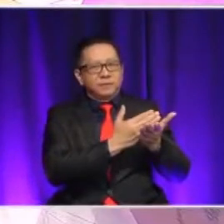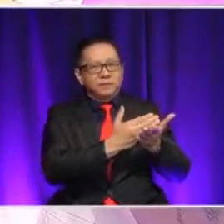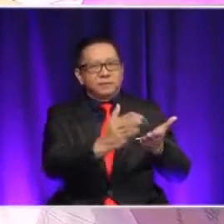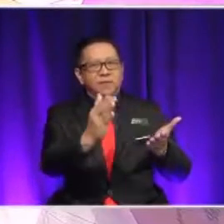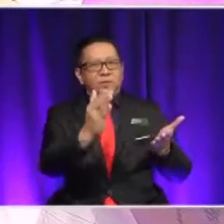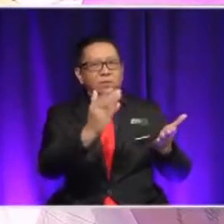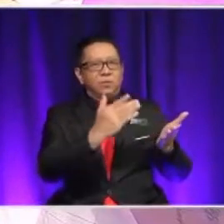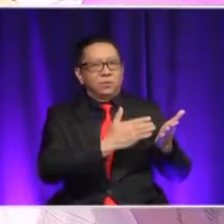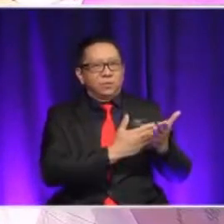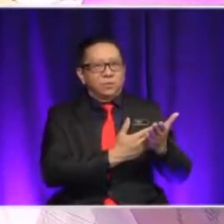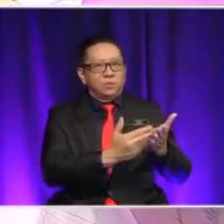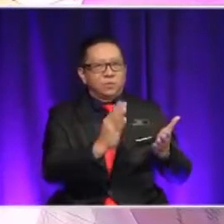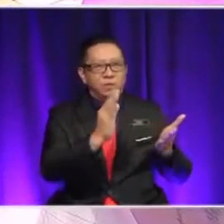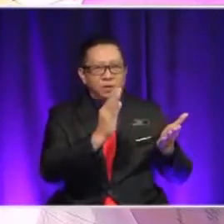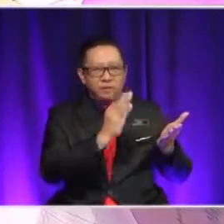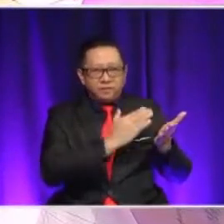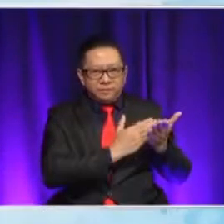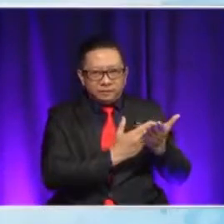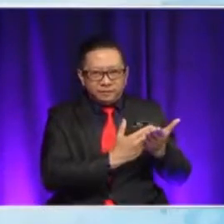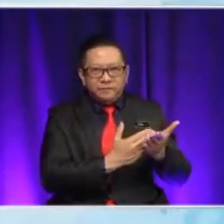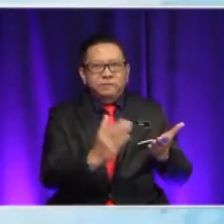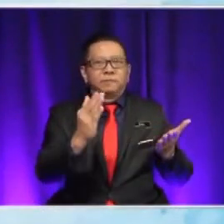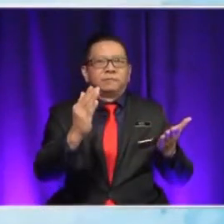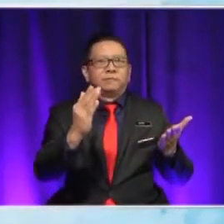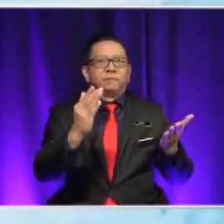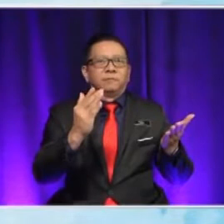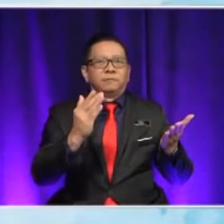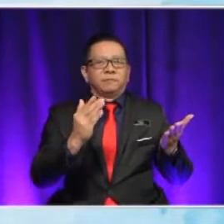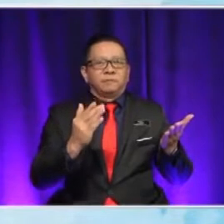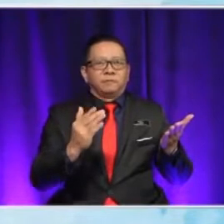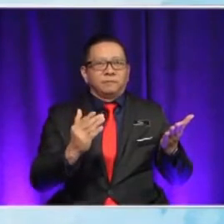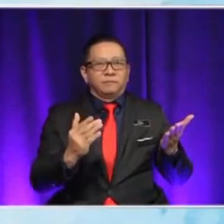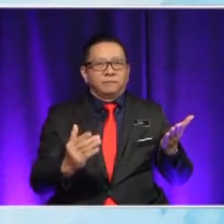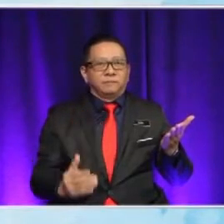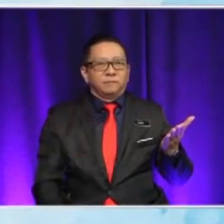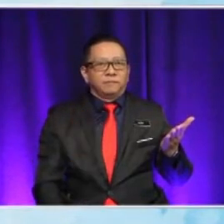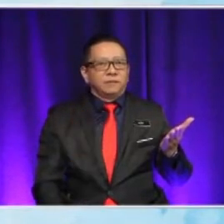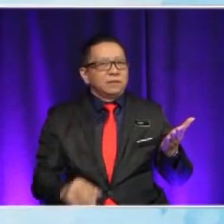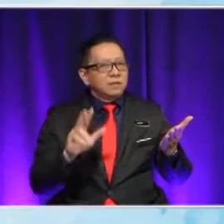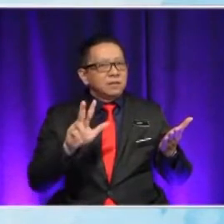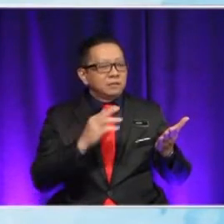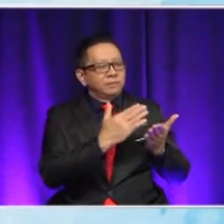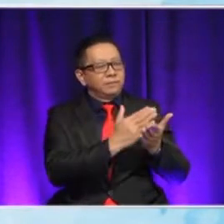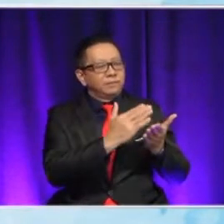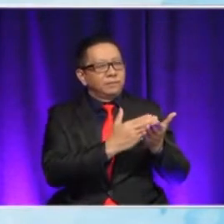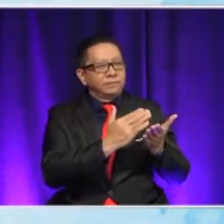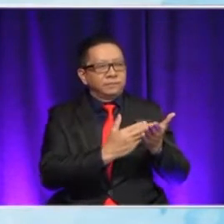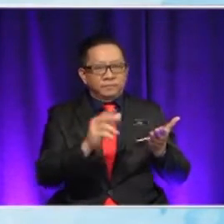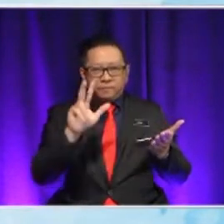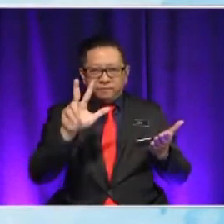ah lebih bekas tuh 23 A